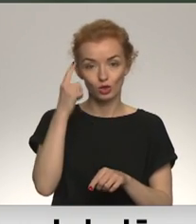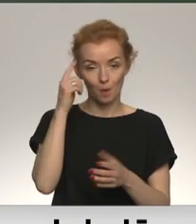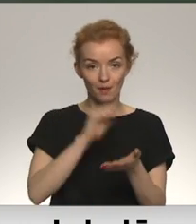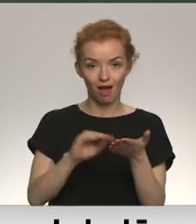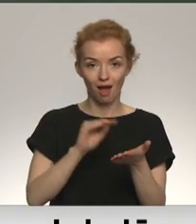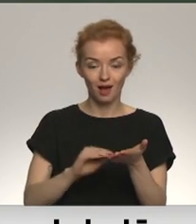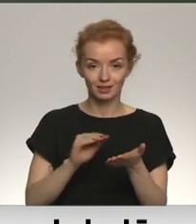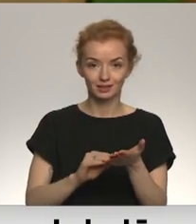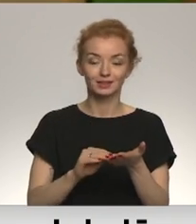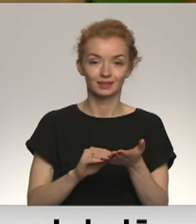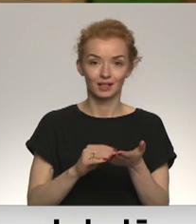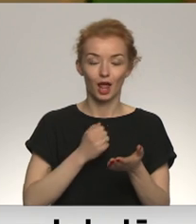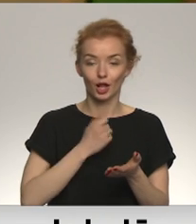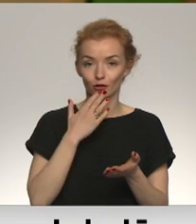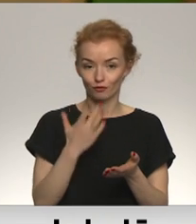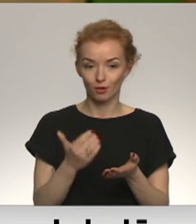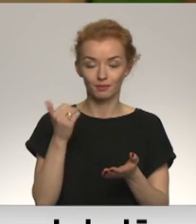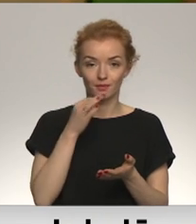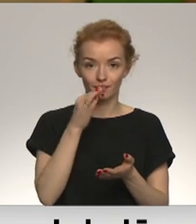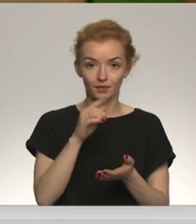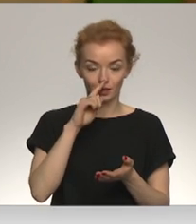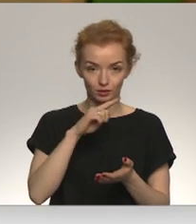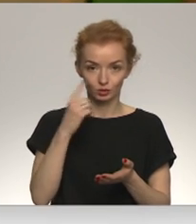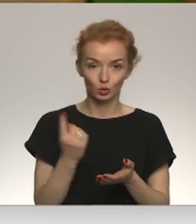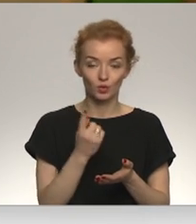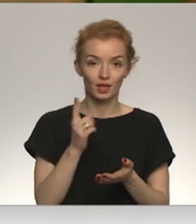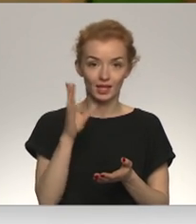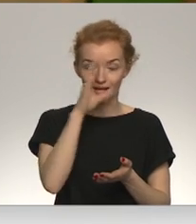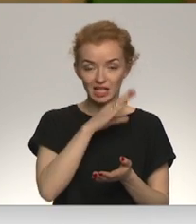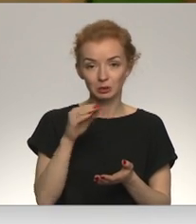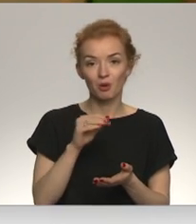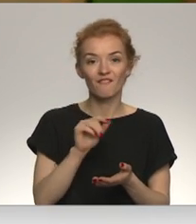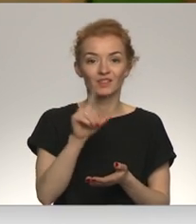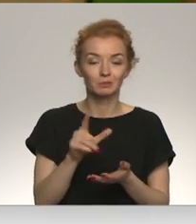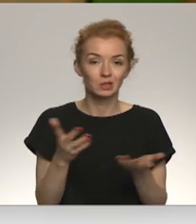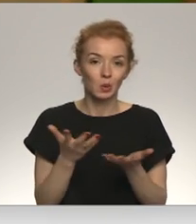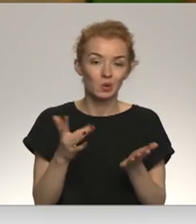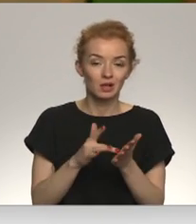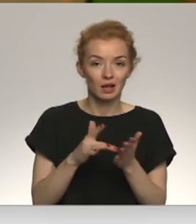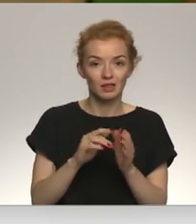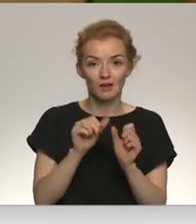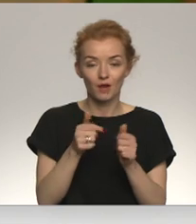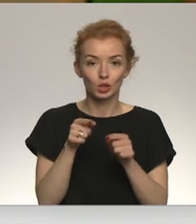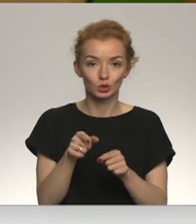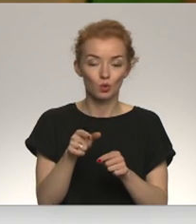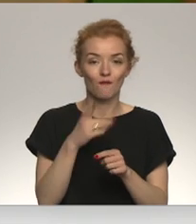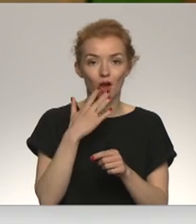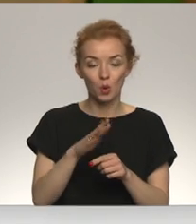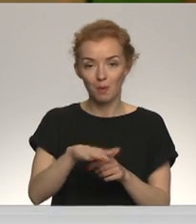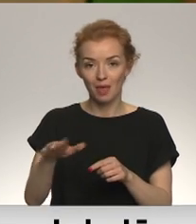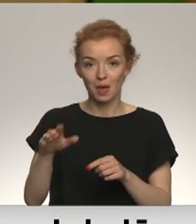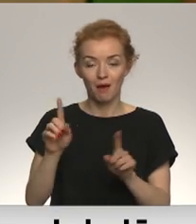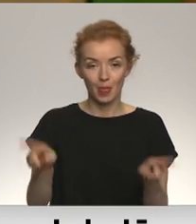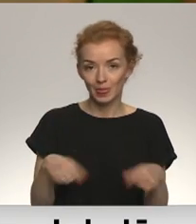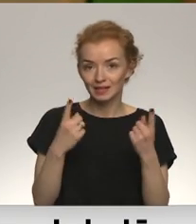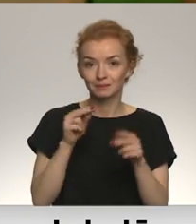tapa latgaliski. Te stunda ir īspieja, kas mums kaut cik bārniem tu valodu attīstēt, pamocēt kaut